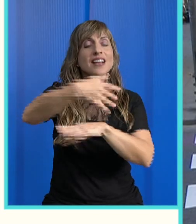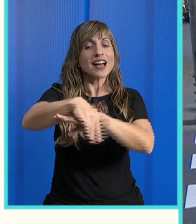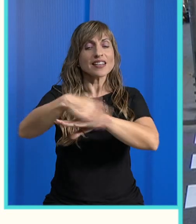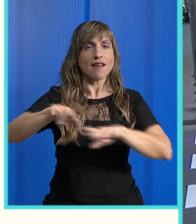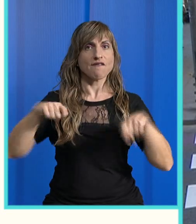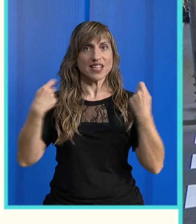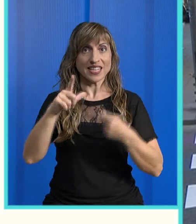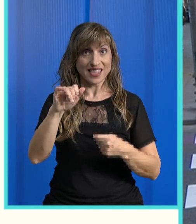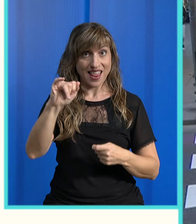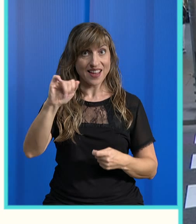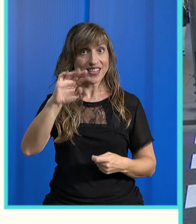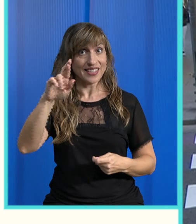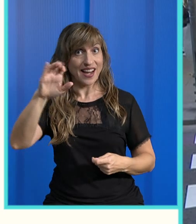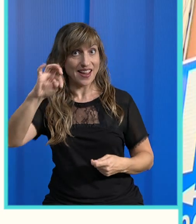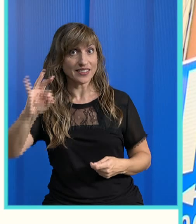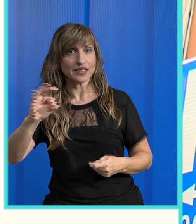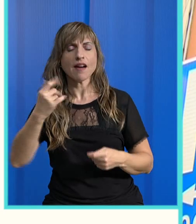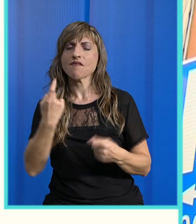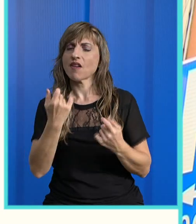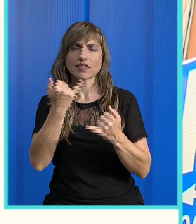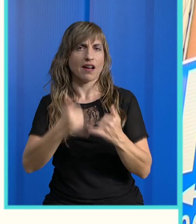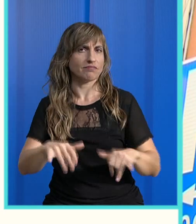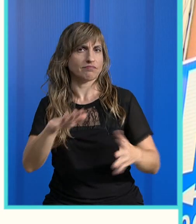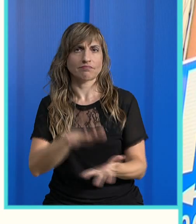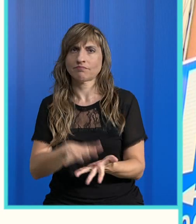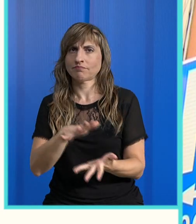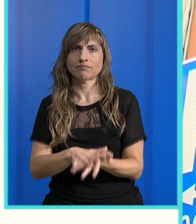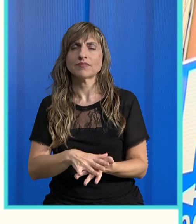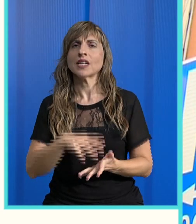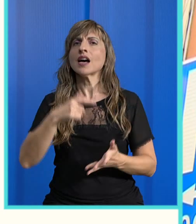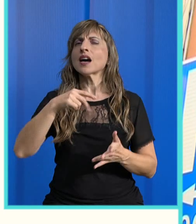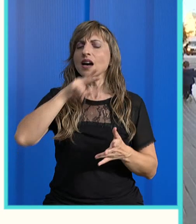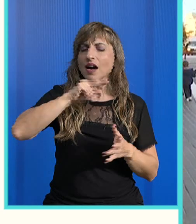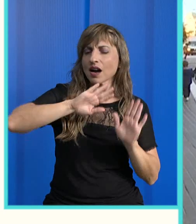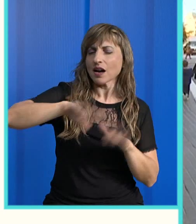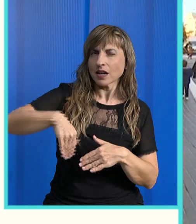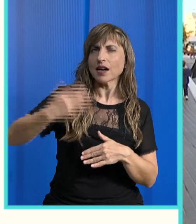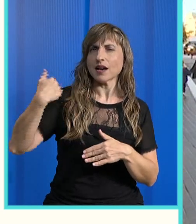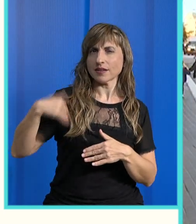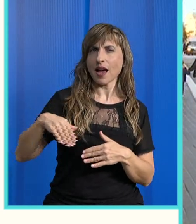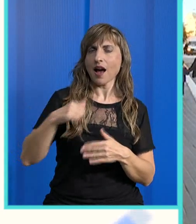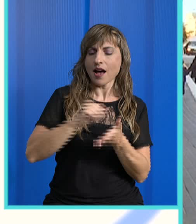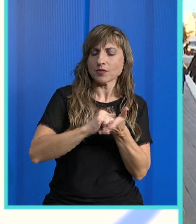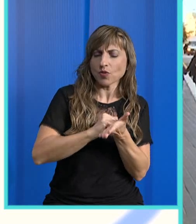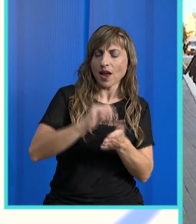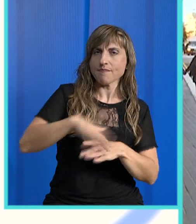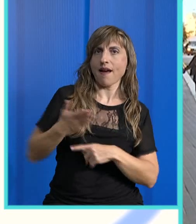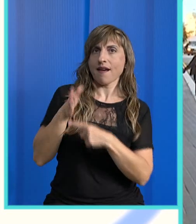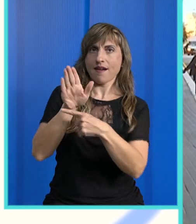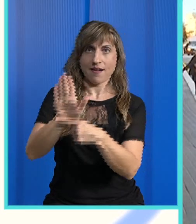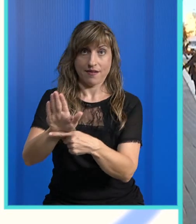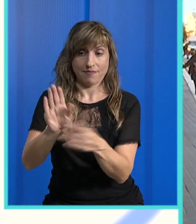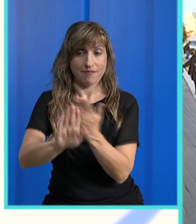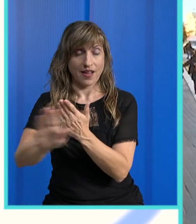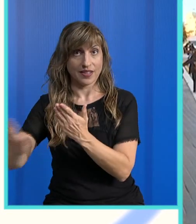Lairet. Asegura que a finals d'aquest mes de setembre ja estaran llestits un darrer esborrany per presentar a'associació de veïns i comerciants per convertir aquest vial